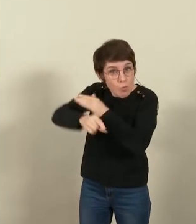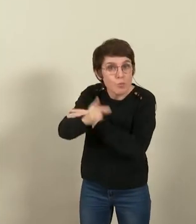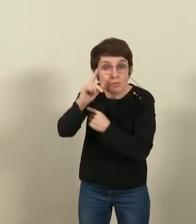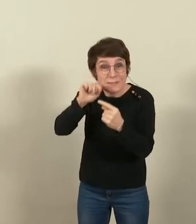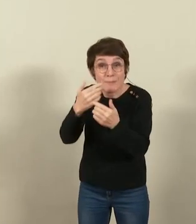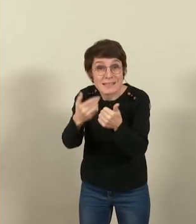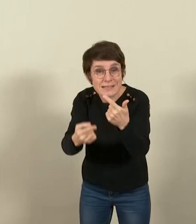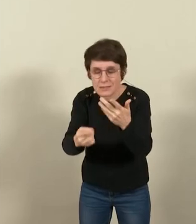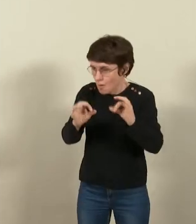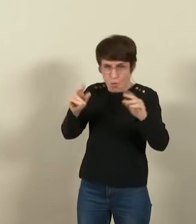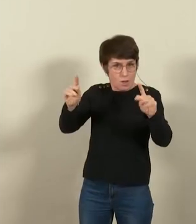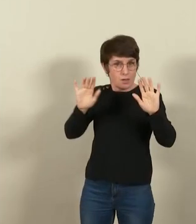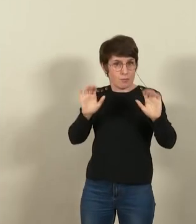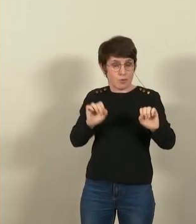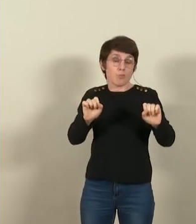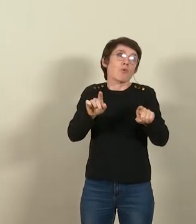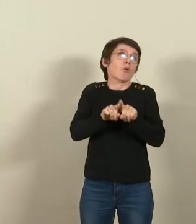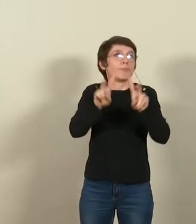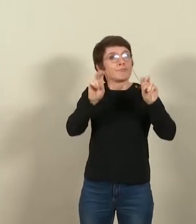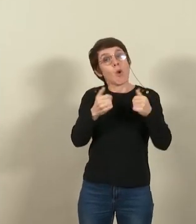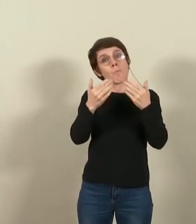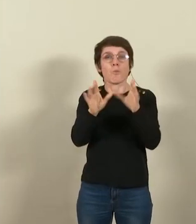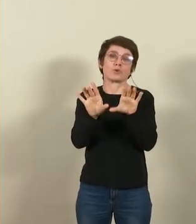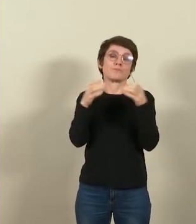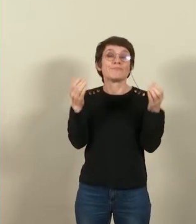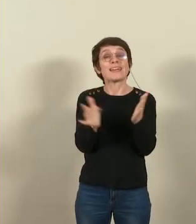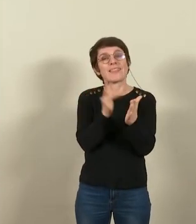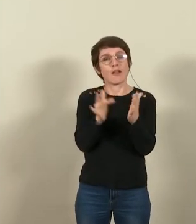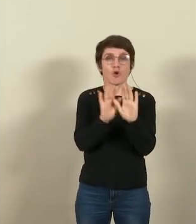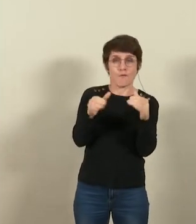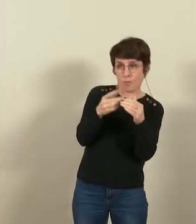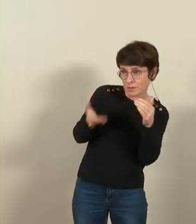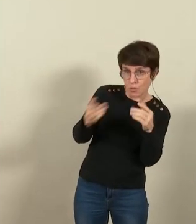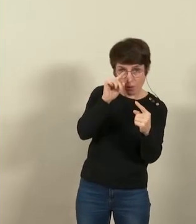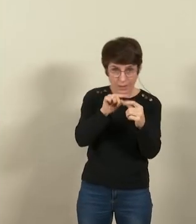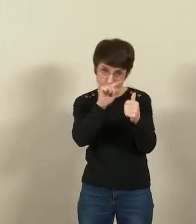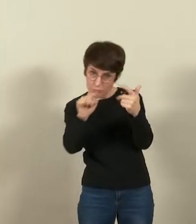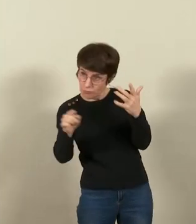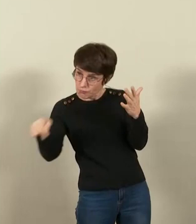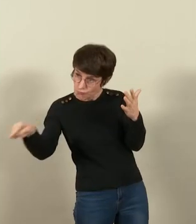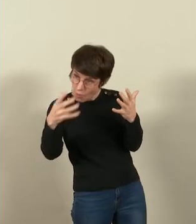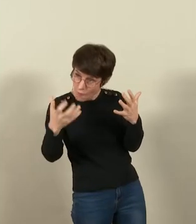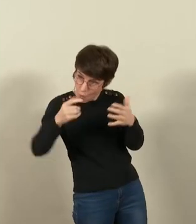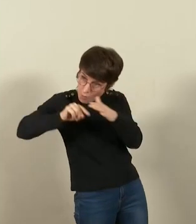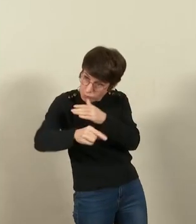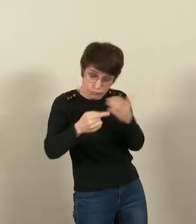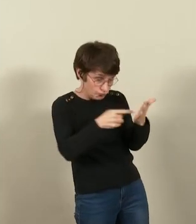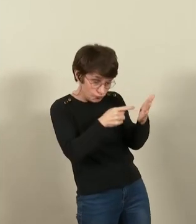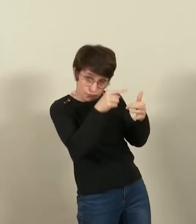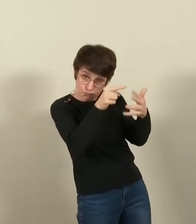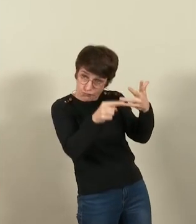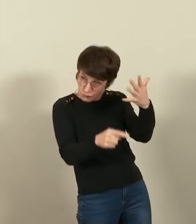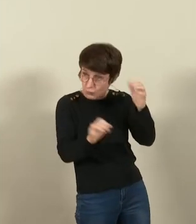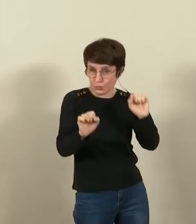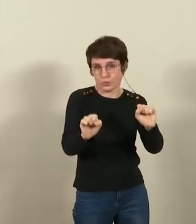aurons une sorte j'aime pas trop ce terme là mais de cataloguees de formation ouvert et du coup ils pourront forc se former avec certaines certaines de